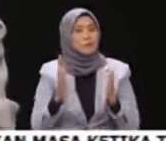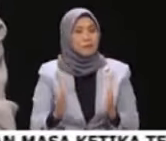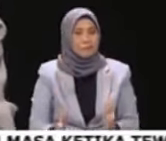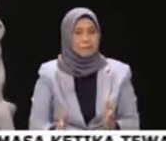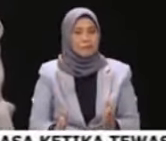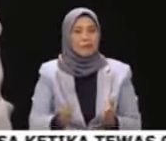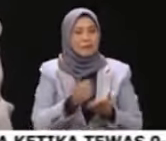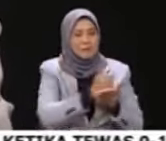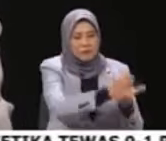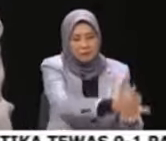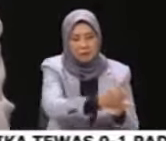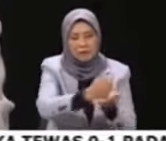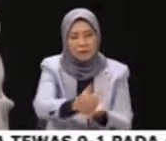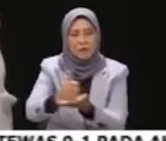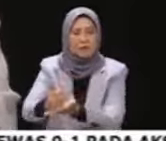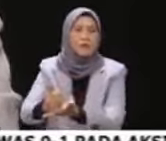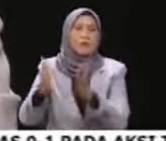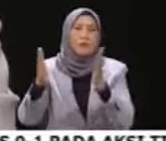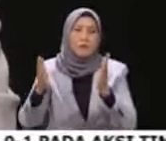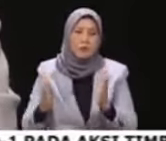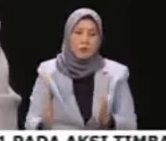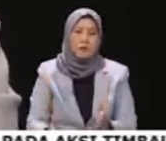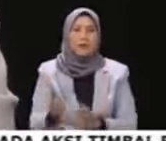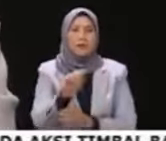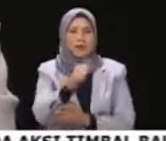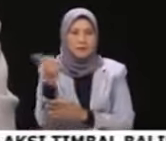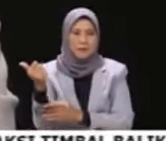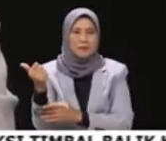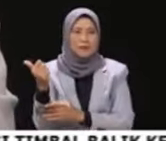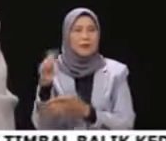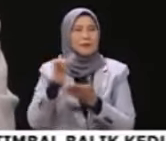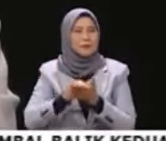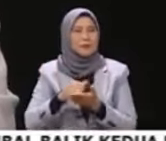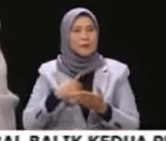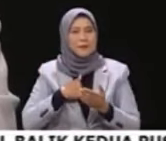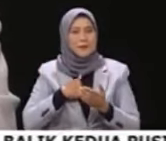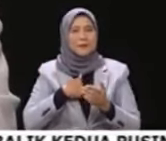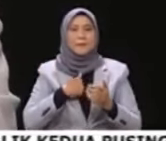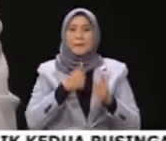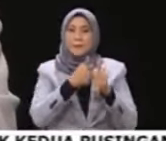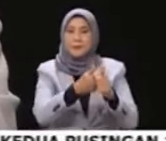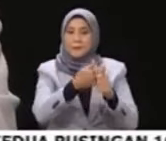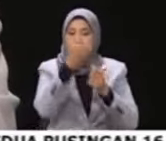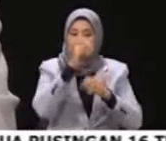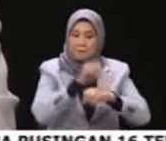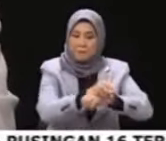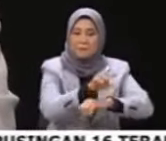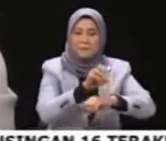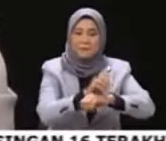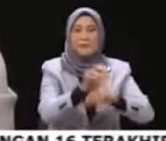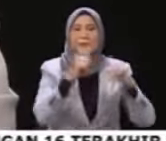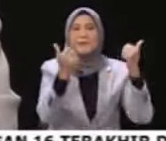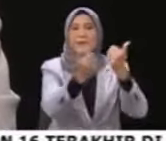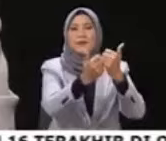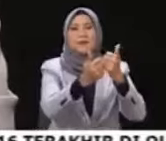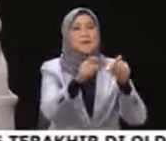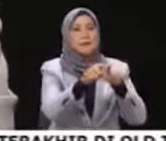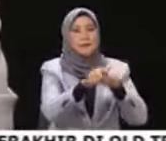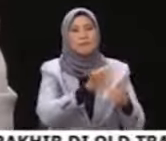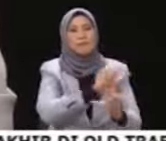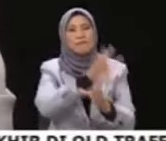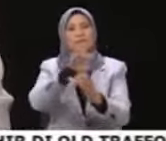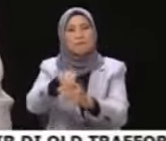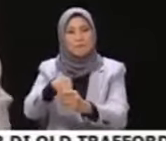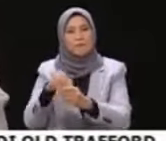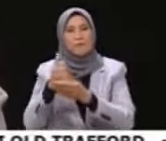hambanya membantu hambanya lain. Itu prinsip yang saya tanamkan kepada agensi saya untuk mereka juga sama-sama membantu.